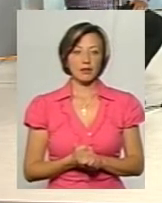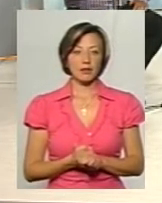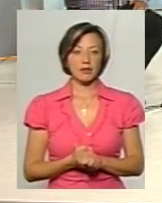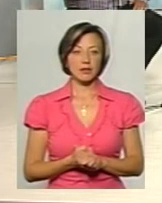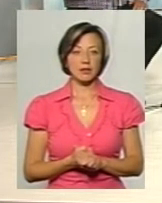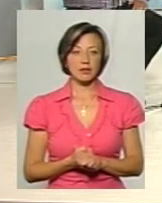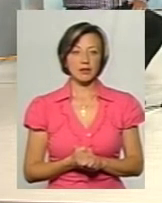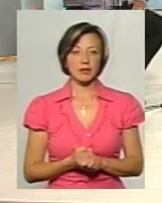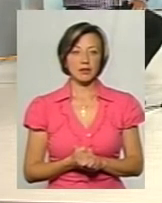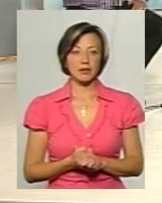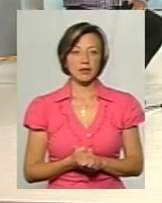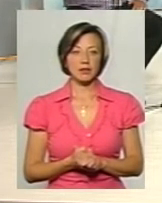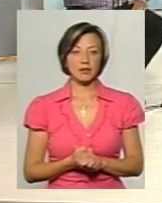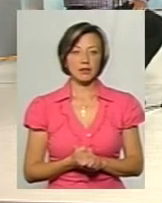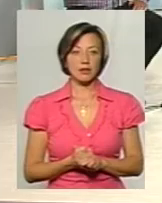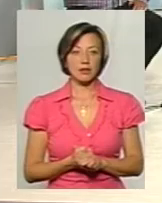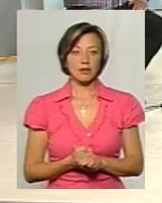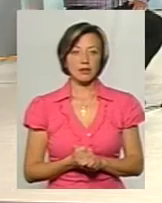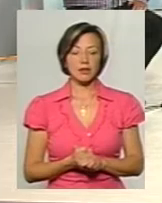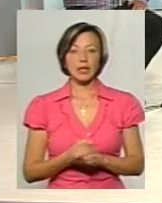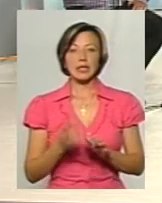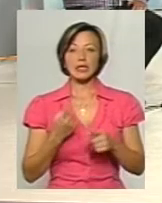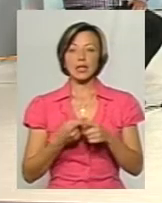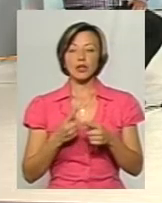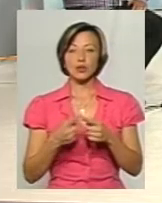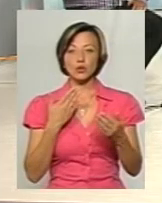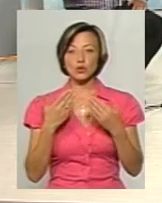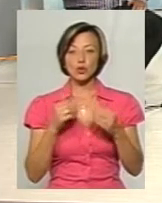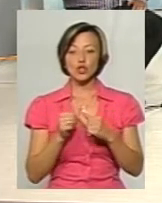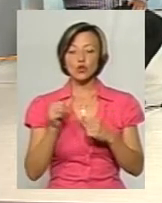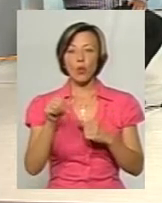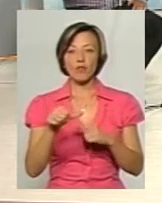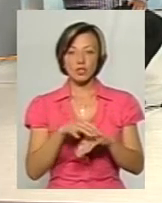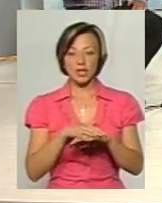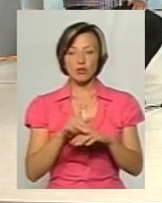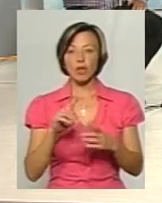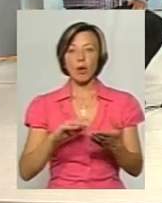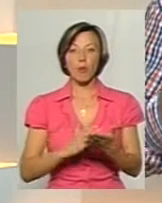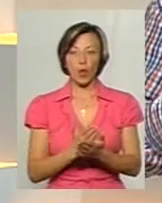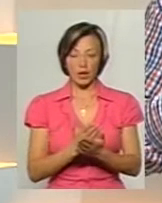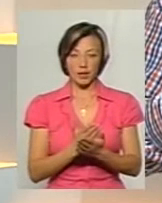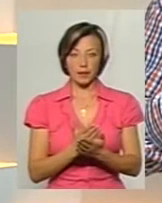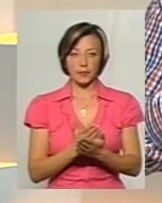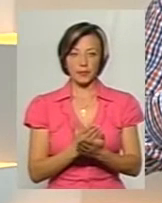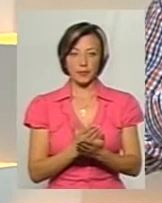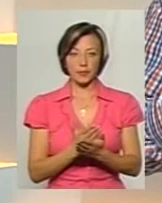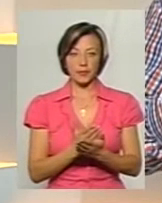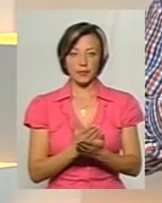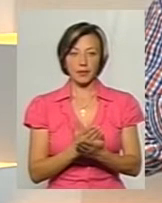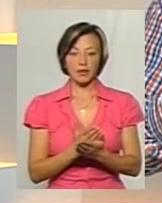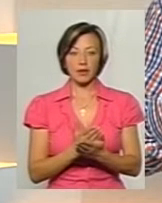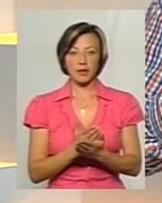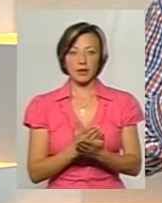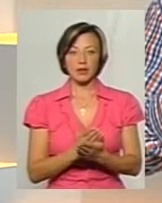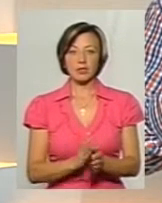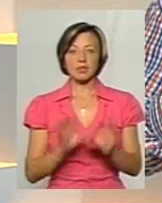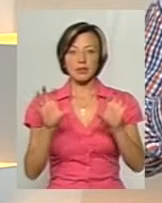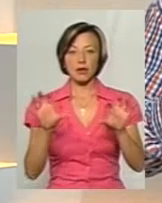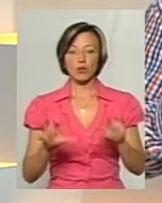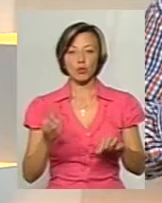штрих, те, що стосується зовнішніх ринків. Да? І що таке політика, як вона впливає? Є закон у нас в Україні,